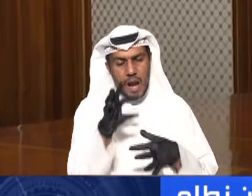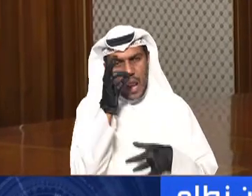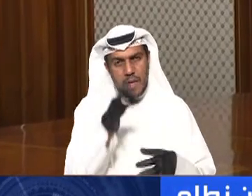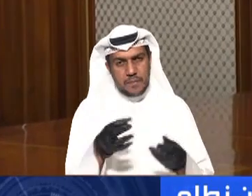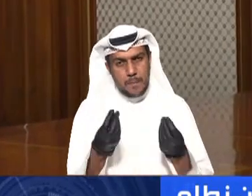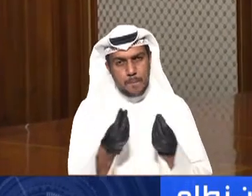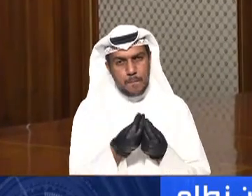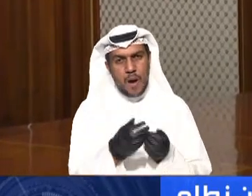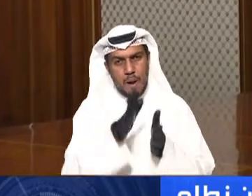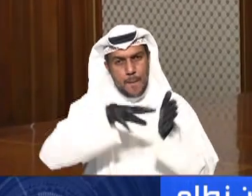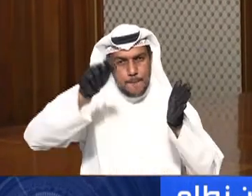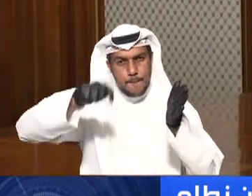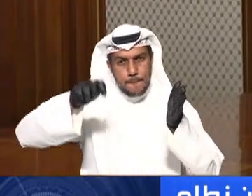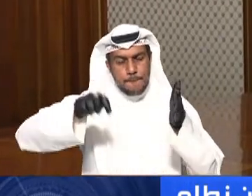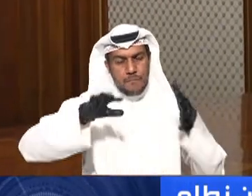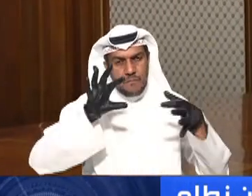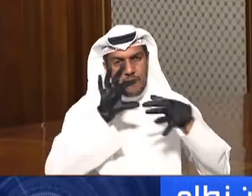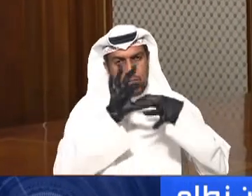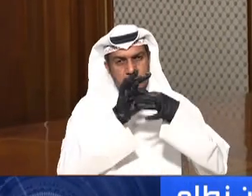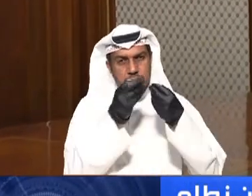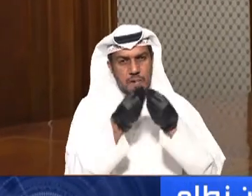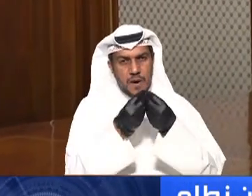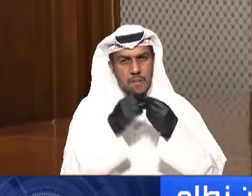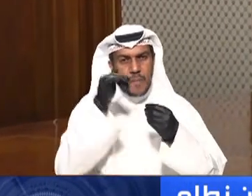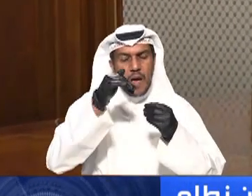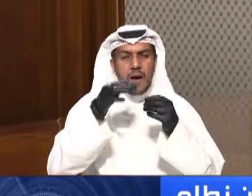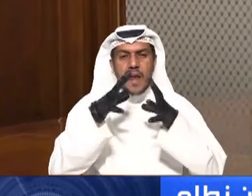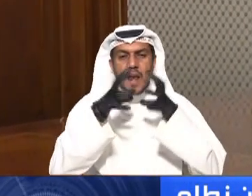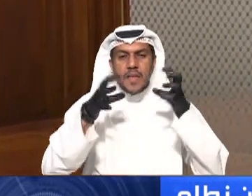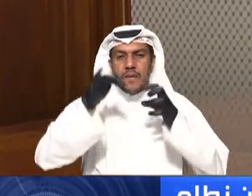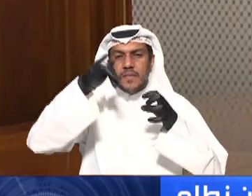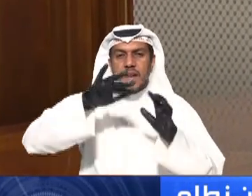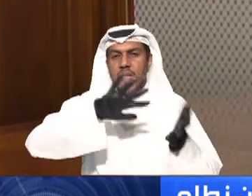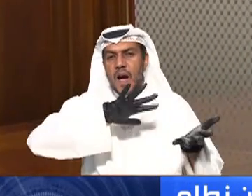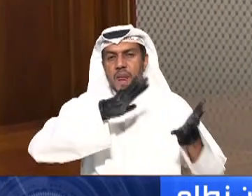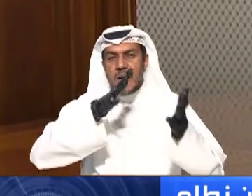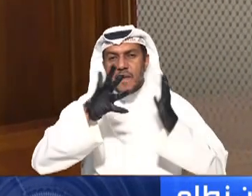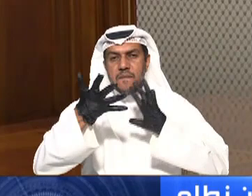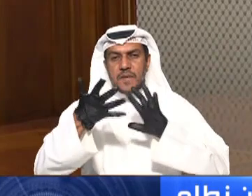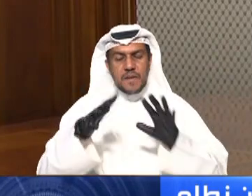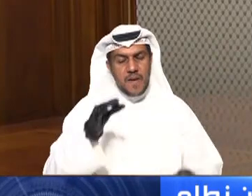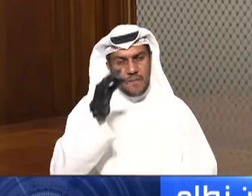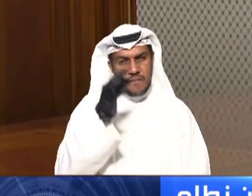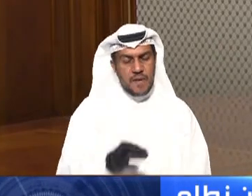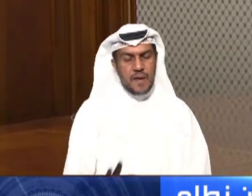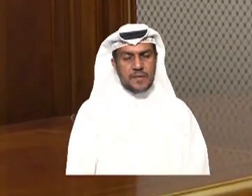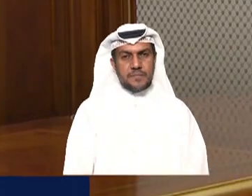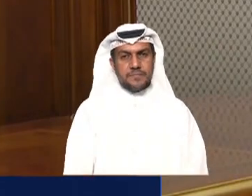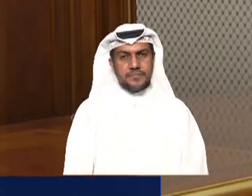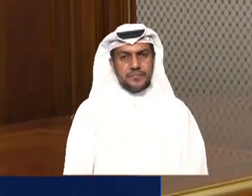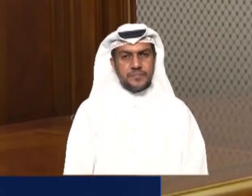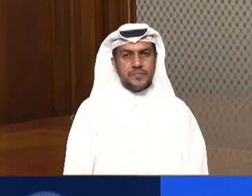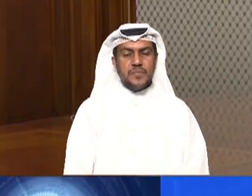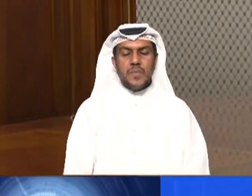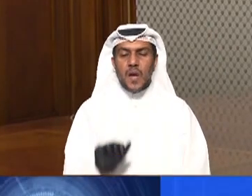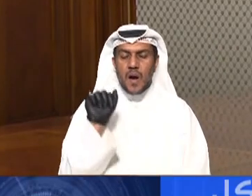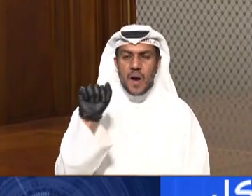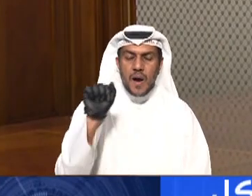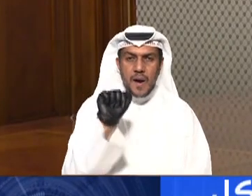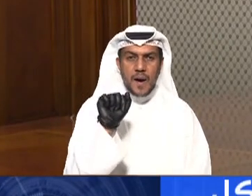الأمة في كل التفاصيل المتعلقة بهذه التعاقدات ضمن ظروف